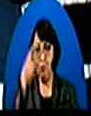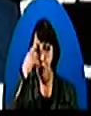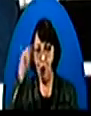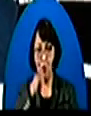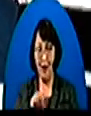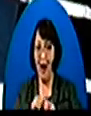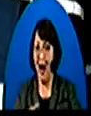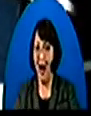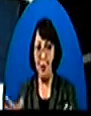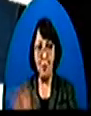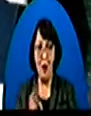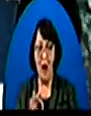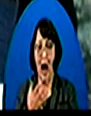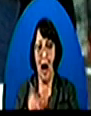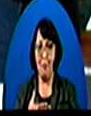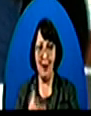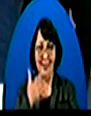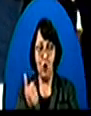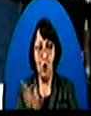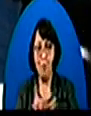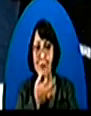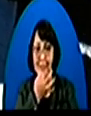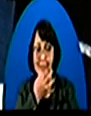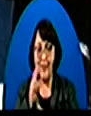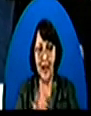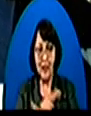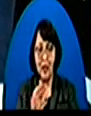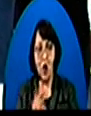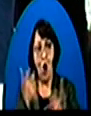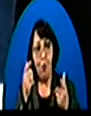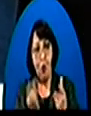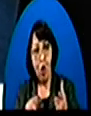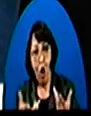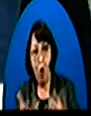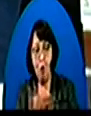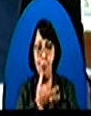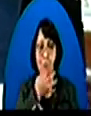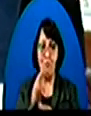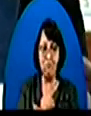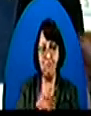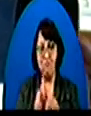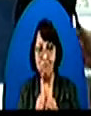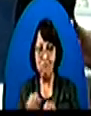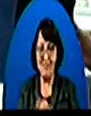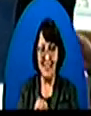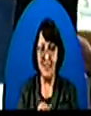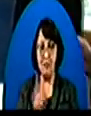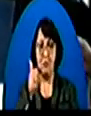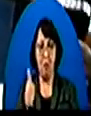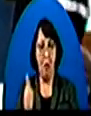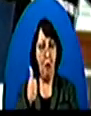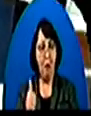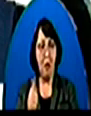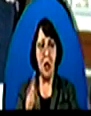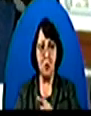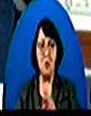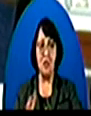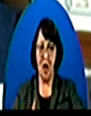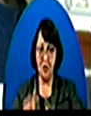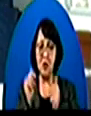хэмжээг урьдчилан гэж авч урьдчилан сэргийлэх маягаар дасгал сургалт зохион байгуулж байгаа. Сайшаалт хэрэг юм аа. Бас өшөө сайжруулах зүйлсэд бас байна